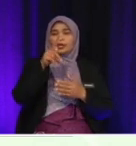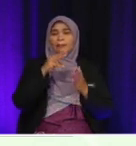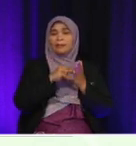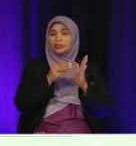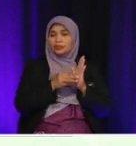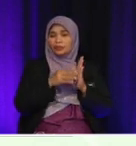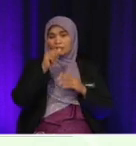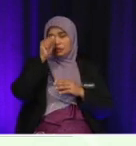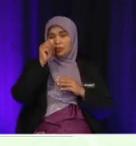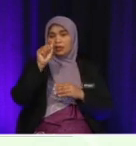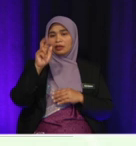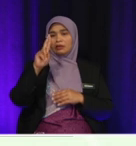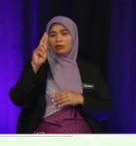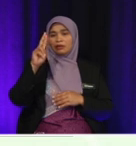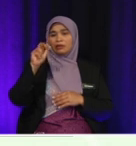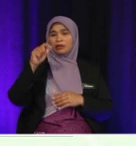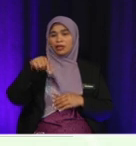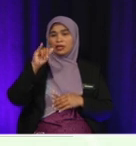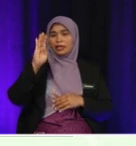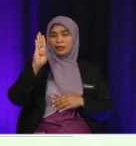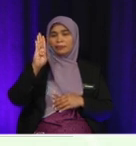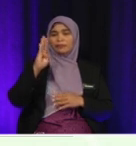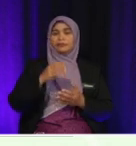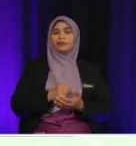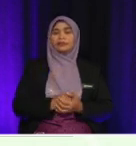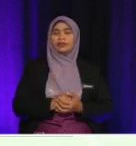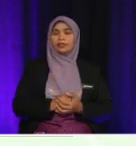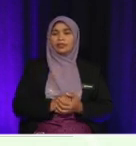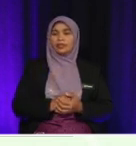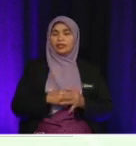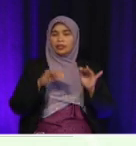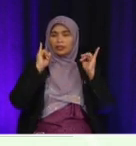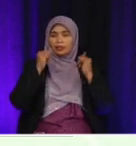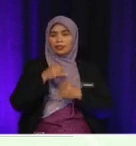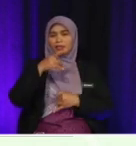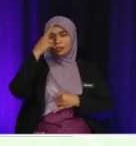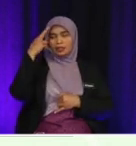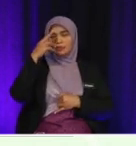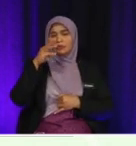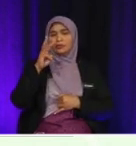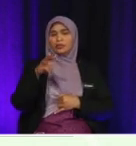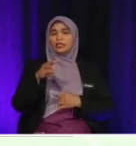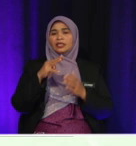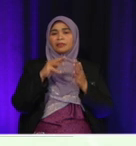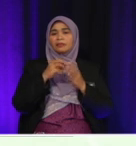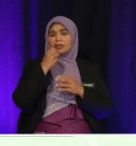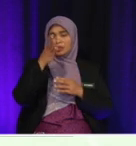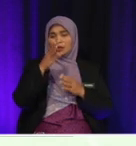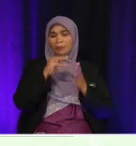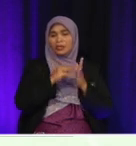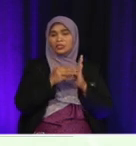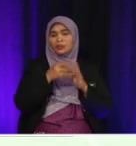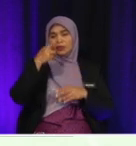ar-raqib ha ya ibadah haji merupakan salah satu rukun Islam yang wajib ditunaikan Nyatakan maksud haji dari segi